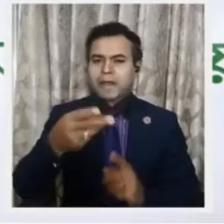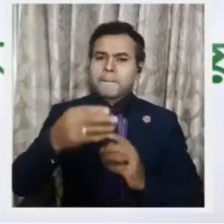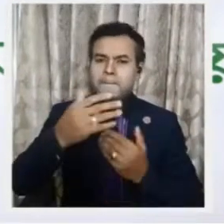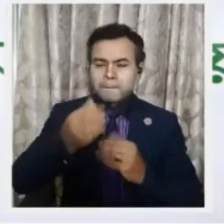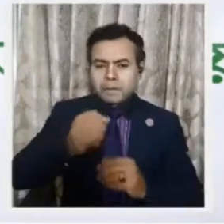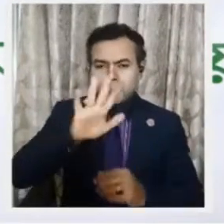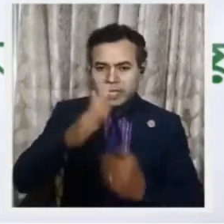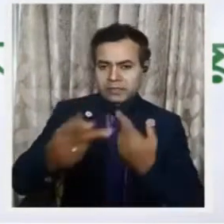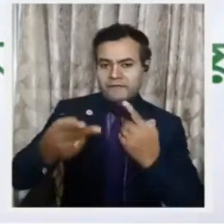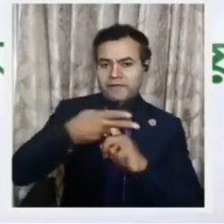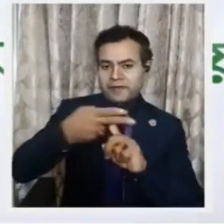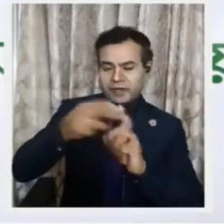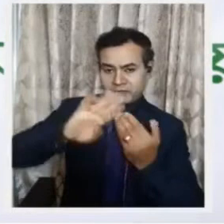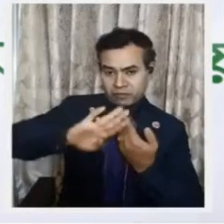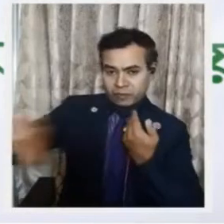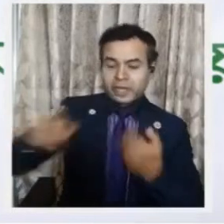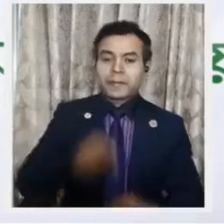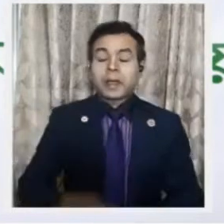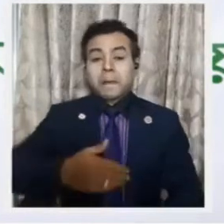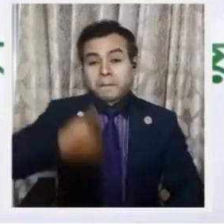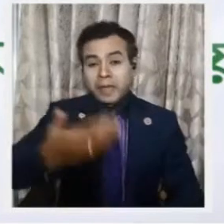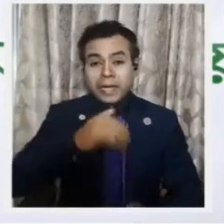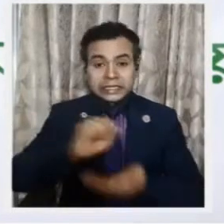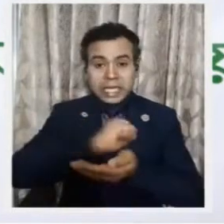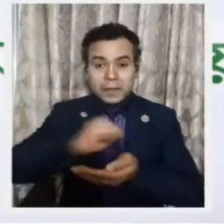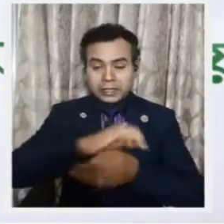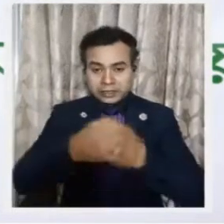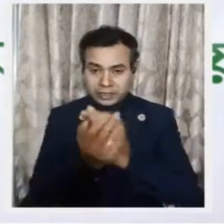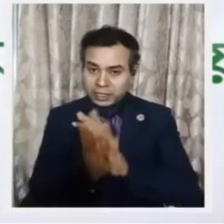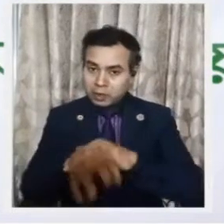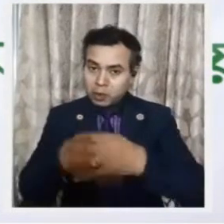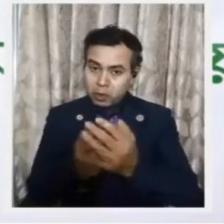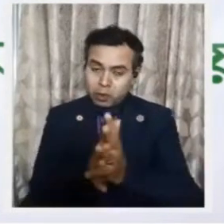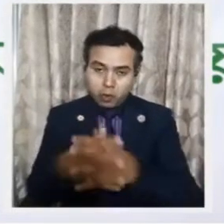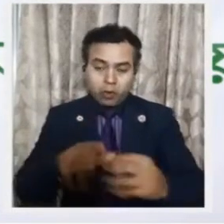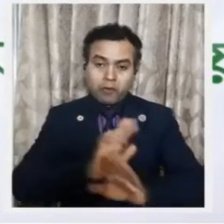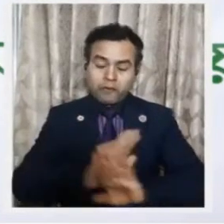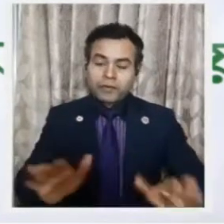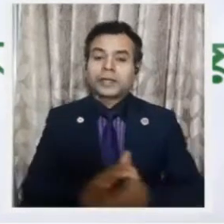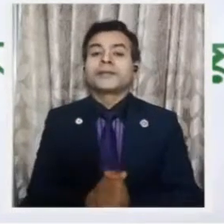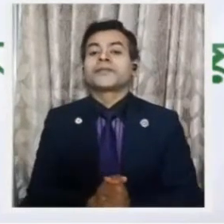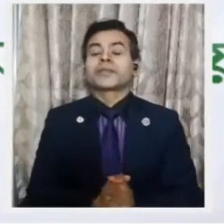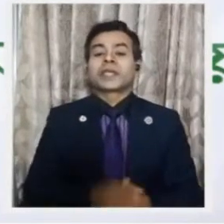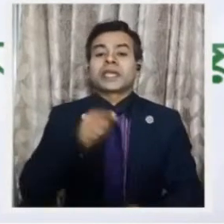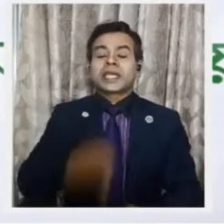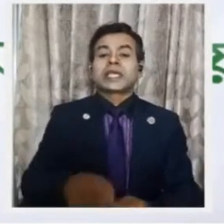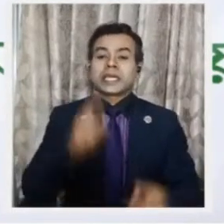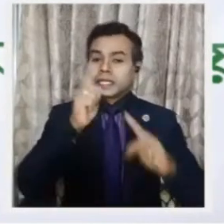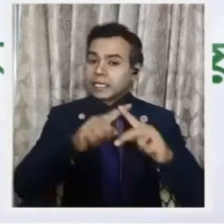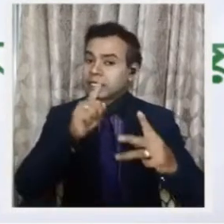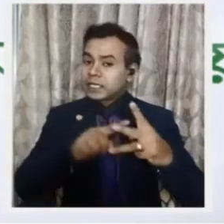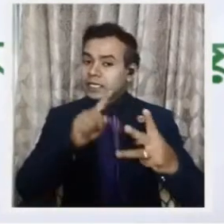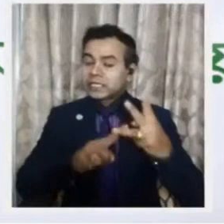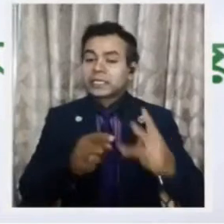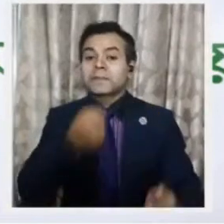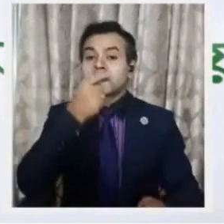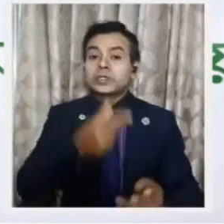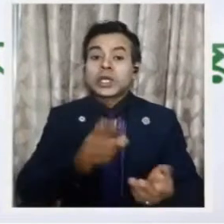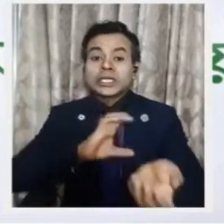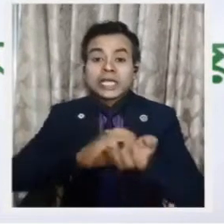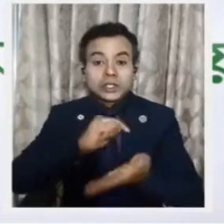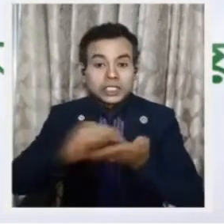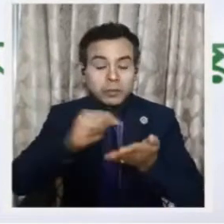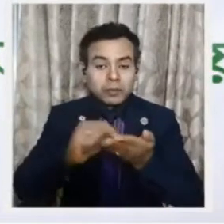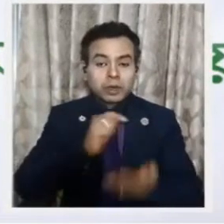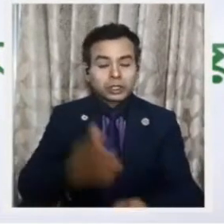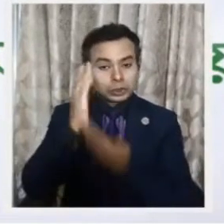হবে, সামাজিক দূরত্ব বজায় রেখে চলি, বারবার সাবান পানি দিয়ে 20 সেকেন্ড ধরে হাত ধুই। কারণ